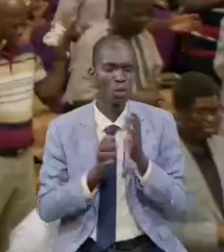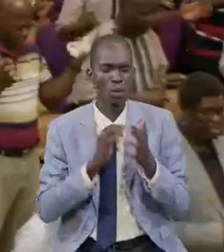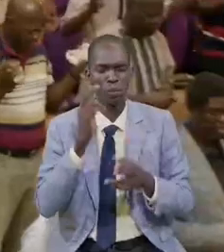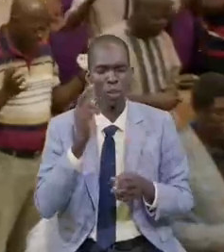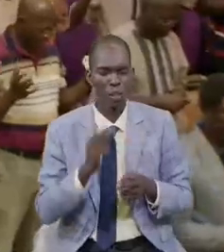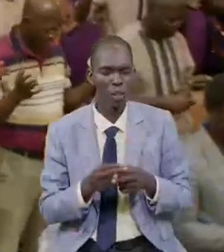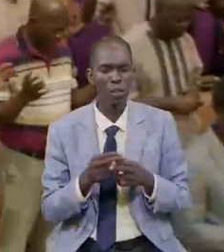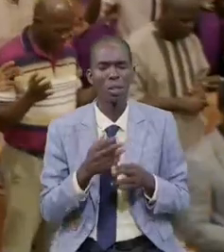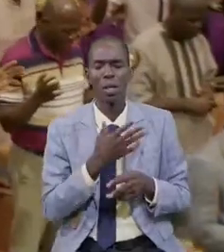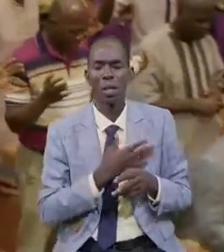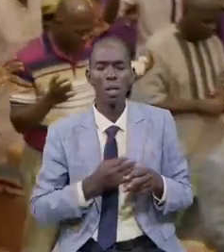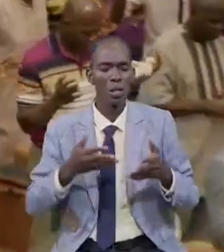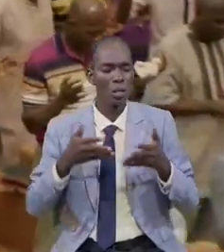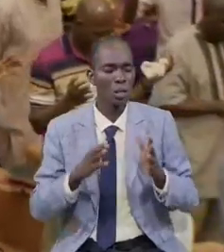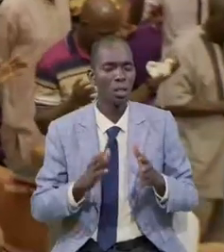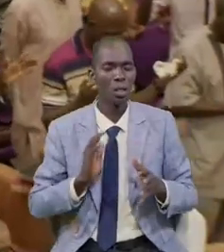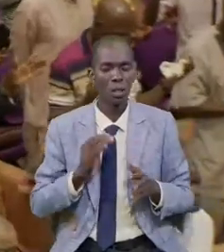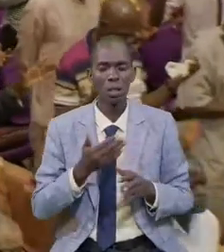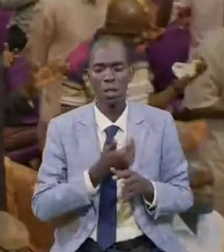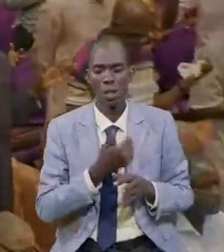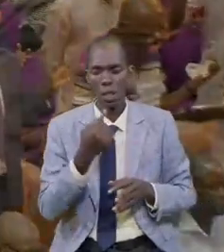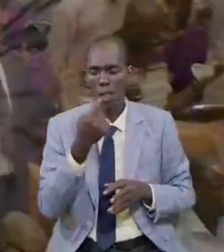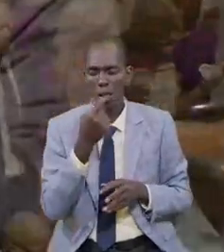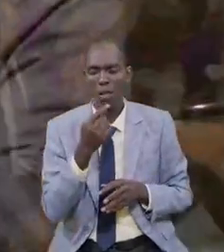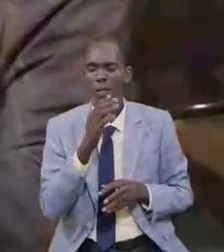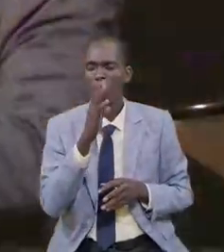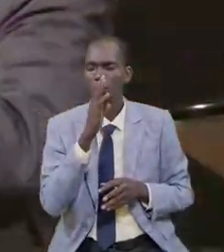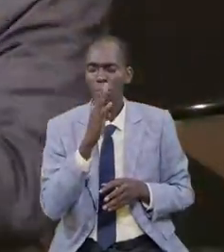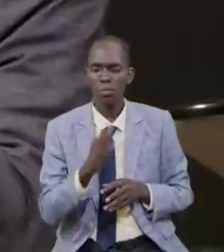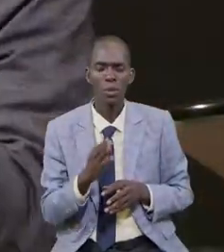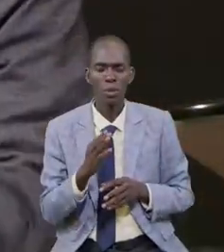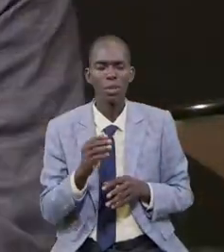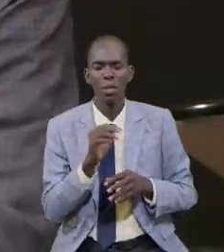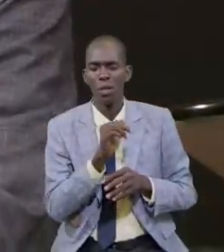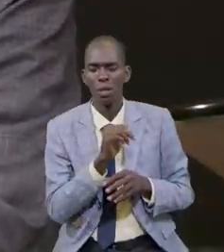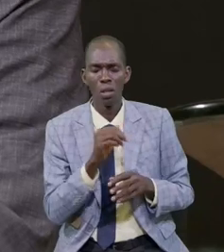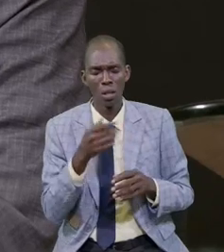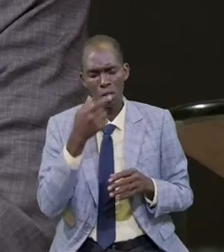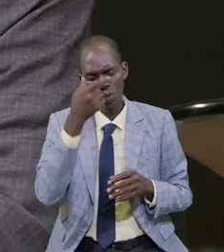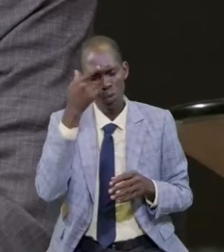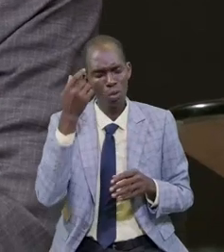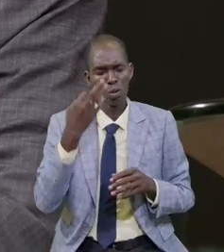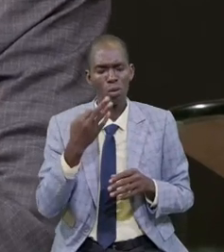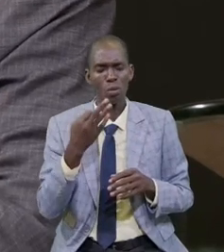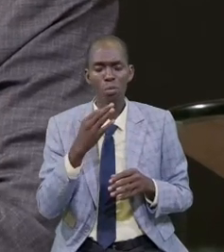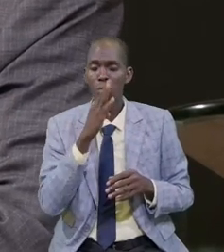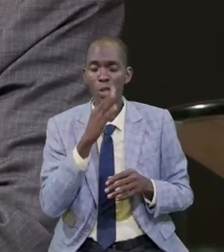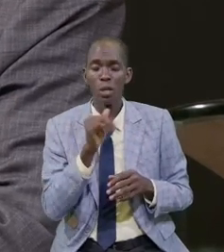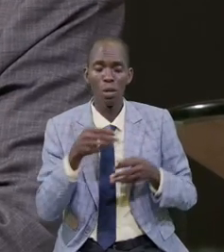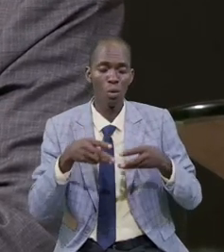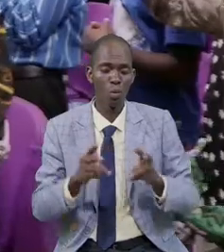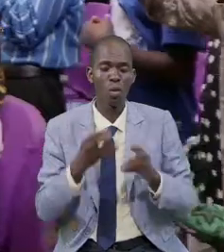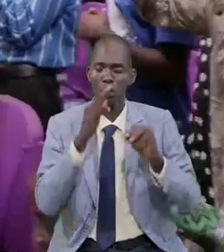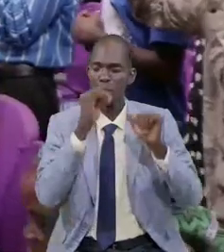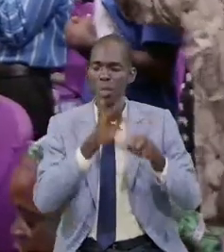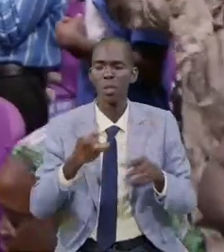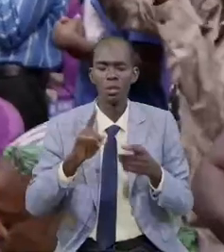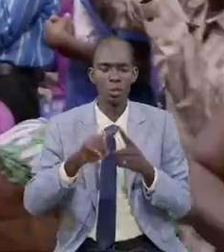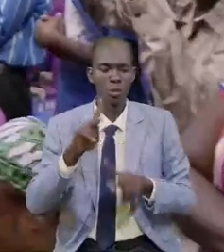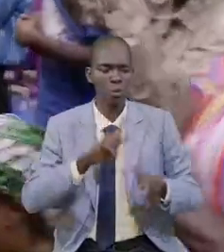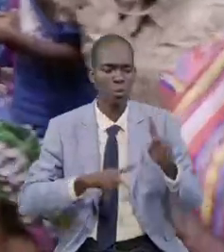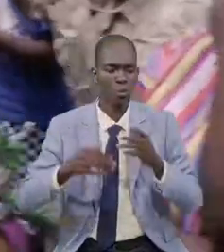plus. Bénis-les plus. Que notre langue soit une source de bénédiction à tous ceux qui